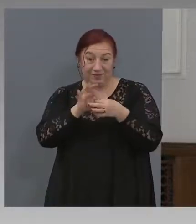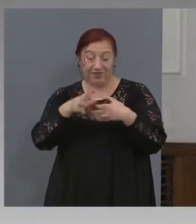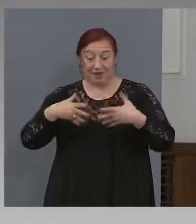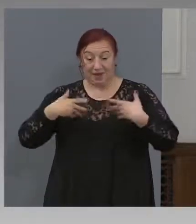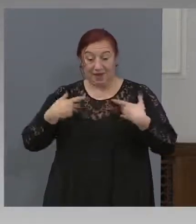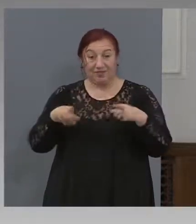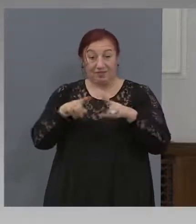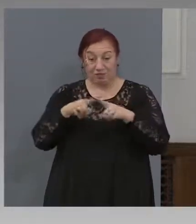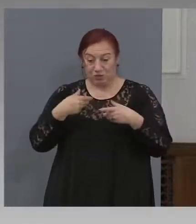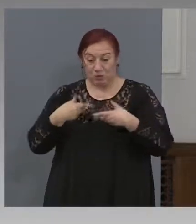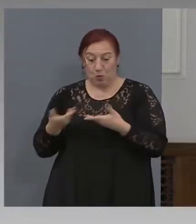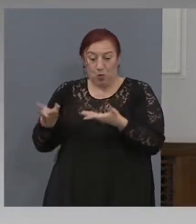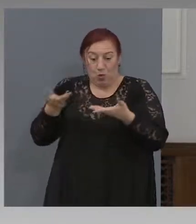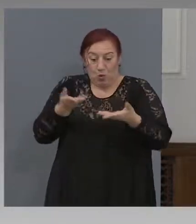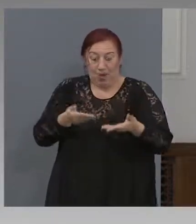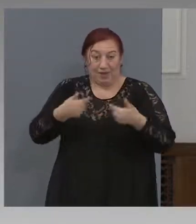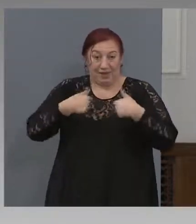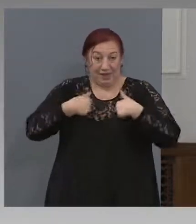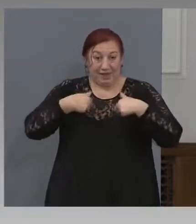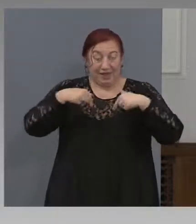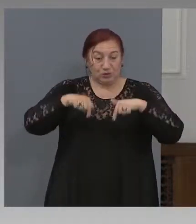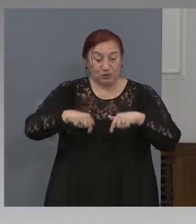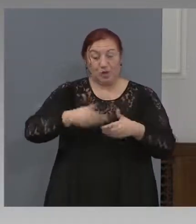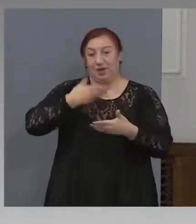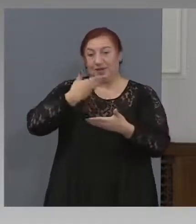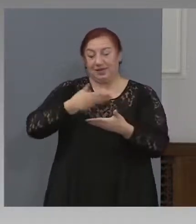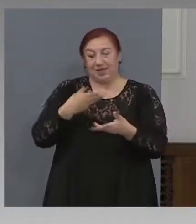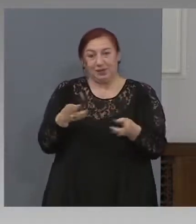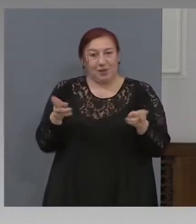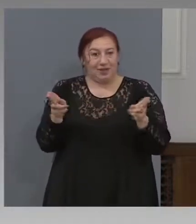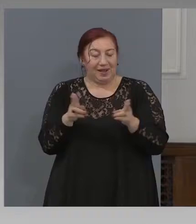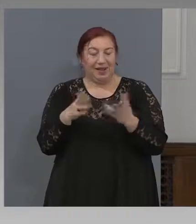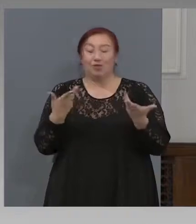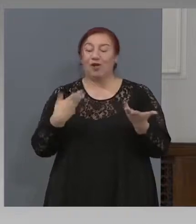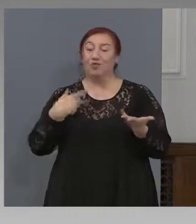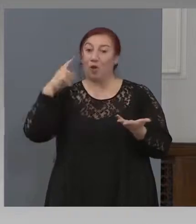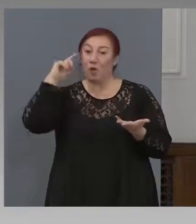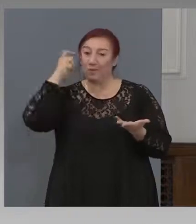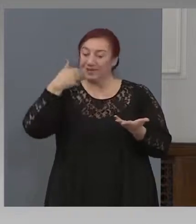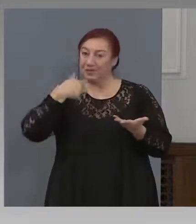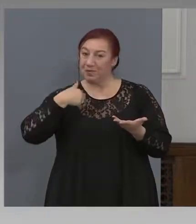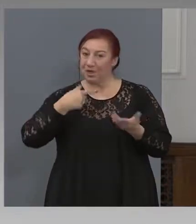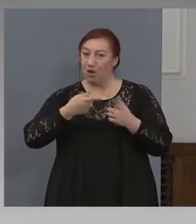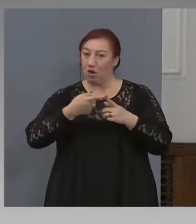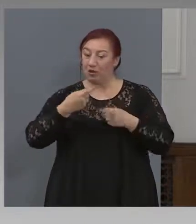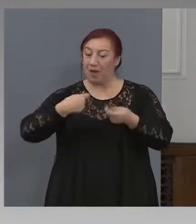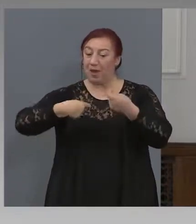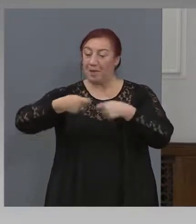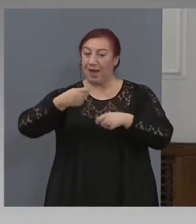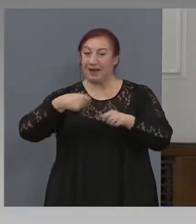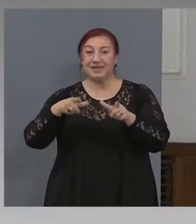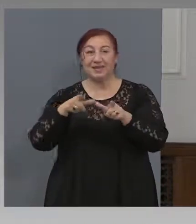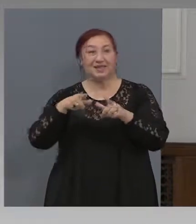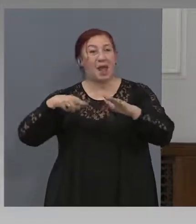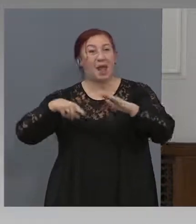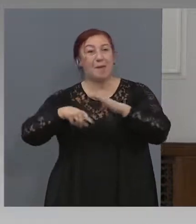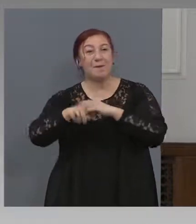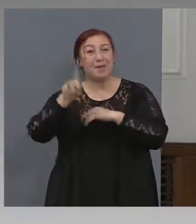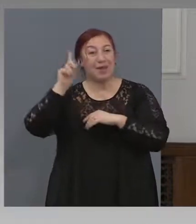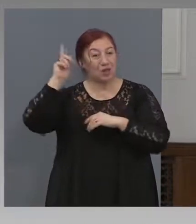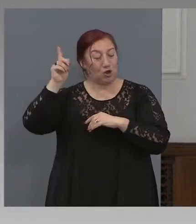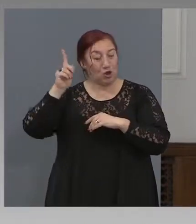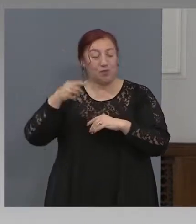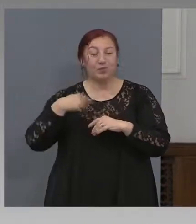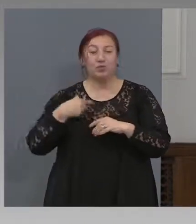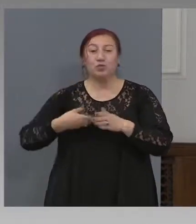и ние да изкажем съвсем набързо и накратко виждането си по темата. То е с помощта на Министерството на